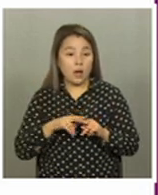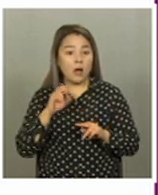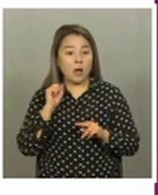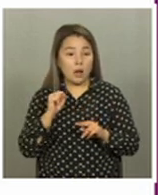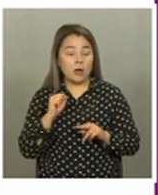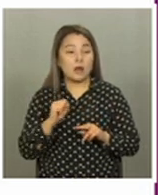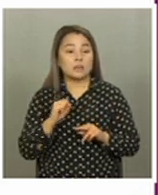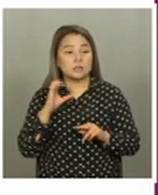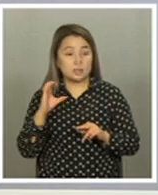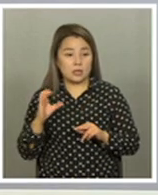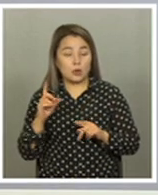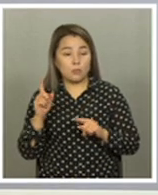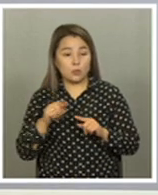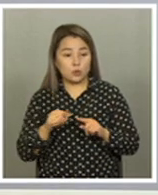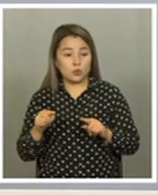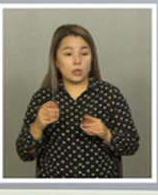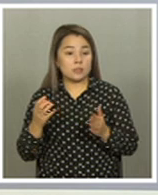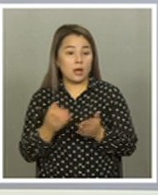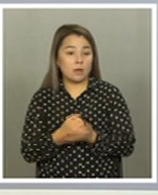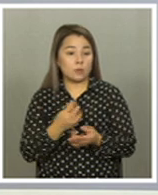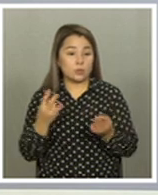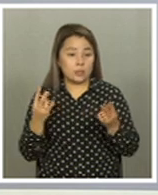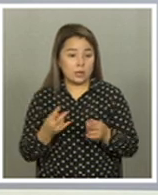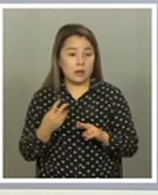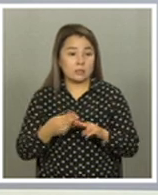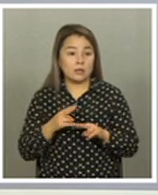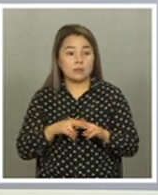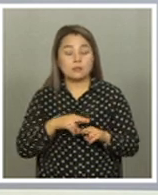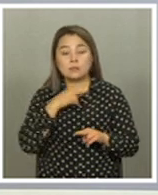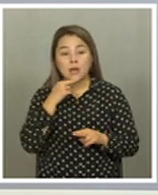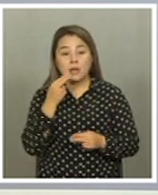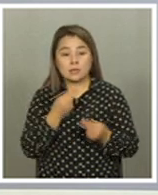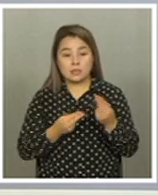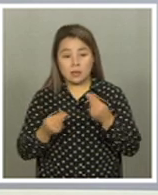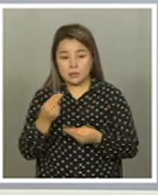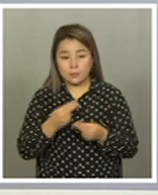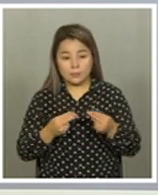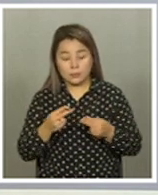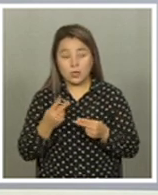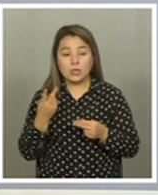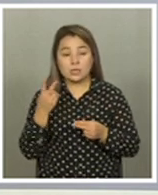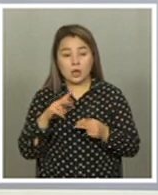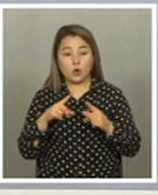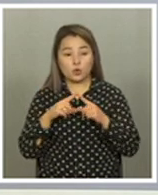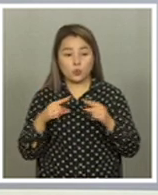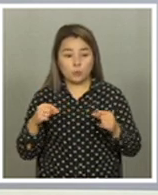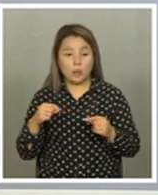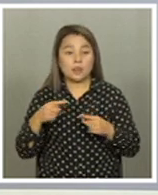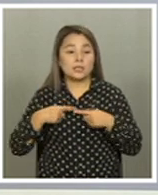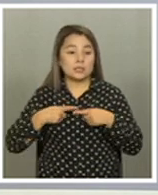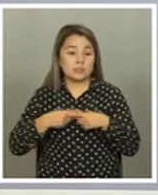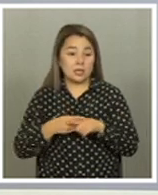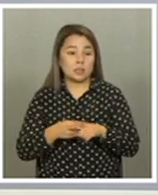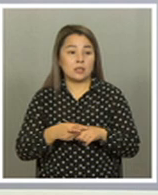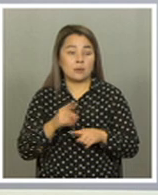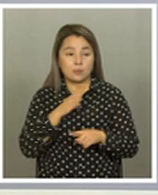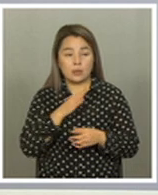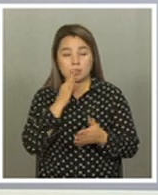бұрыштарын табыңыз. Суретке балалар, мұқият қараймыз. Мінекей, А, Б және С, Д